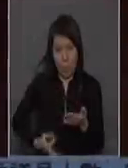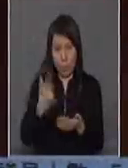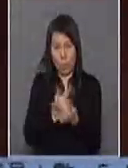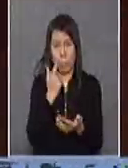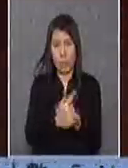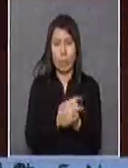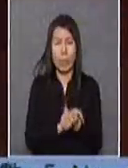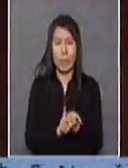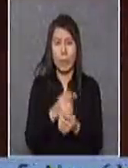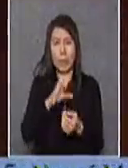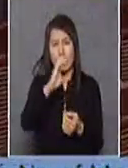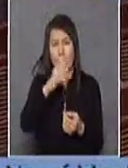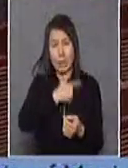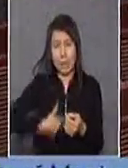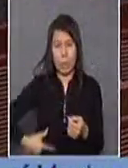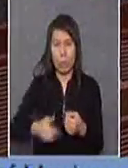陳偉業議員，